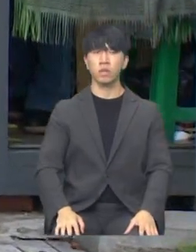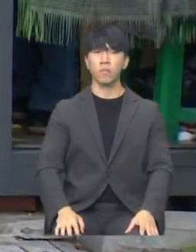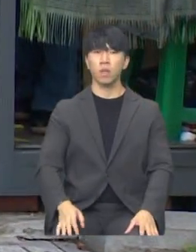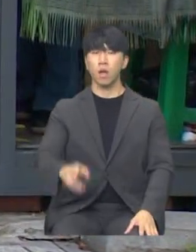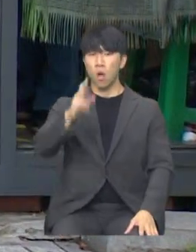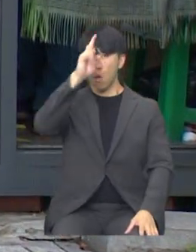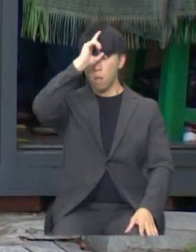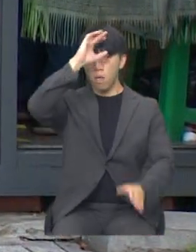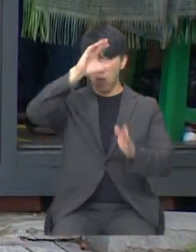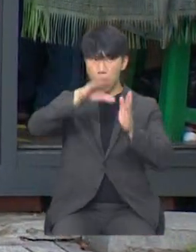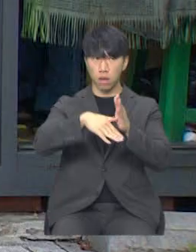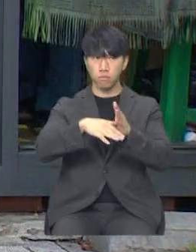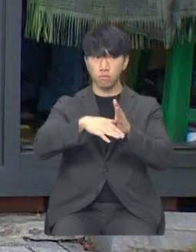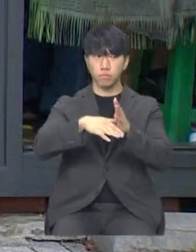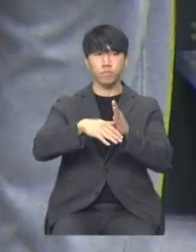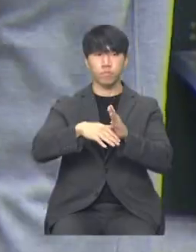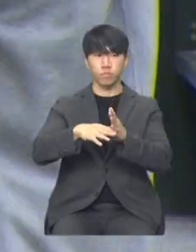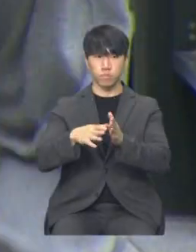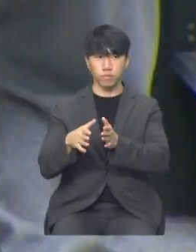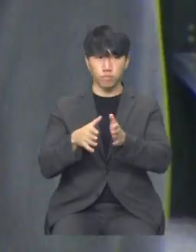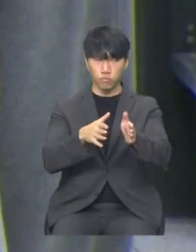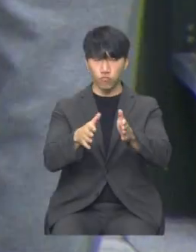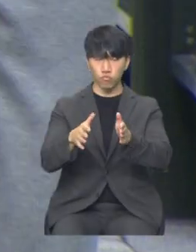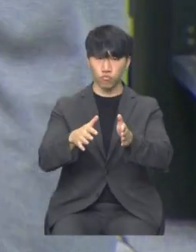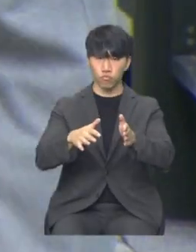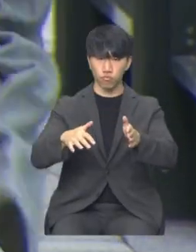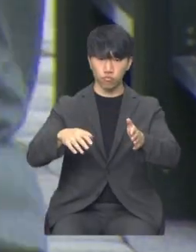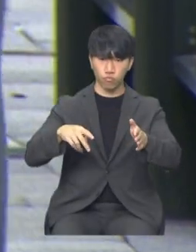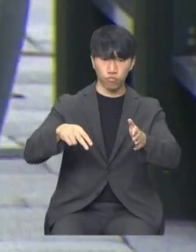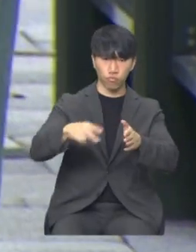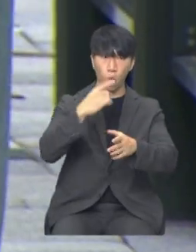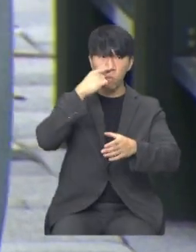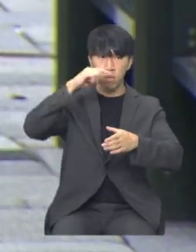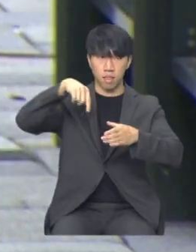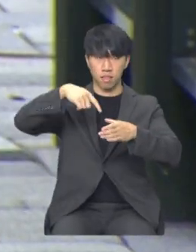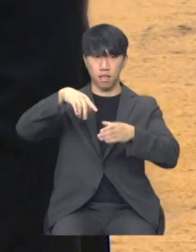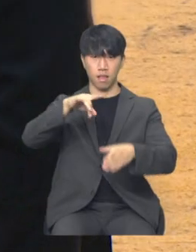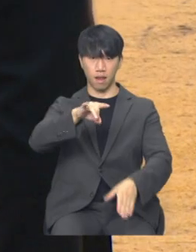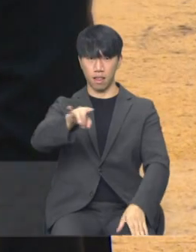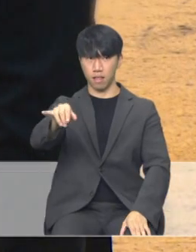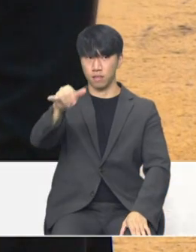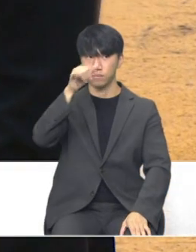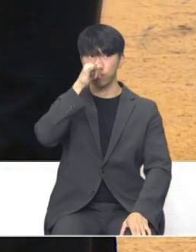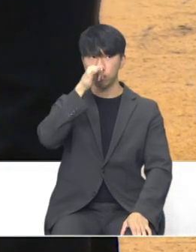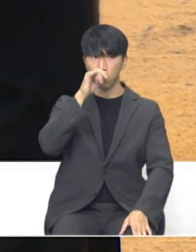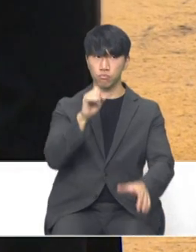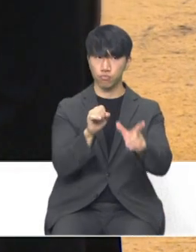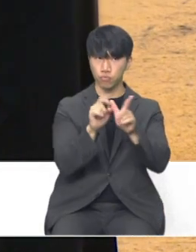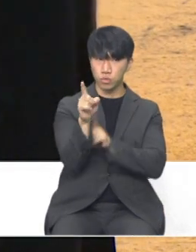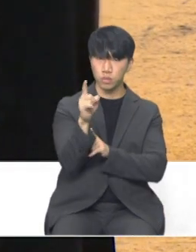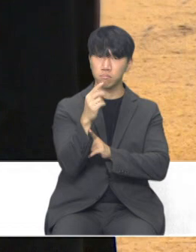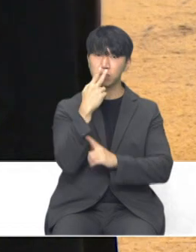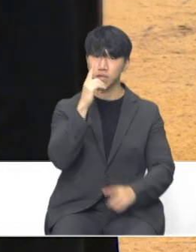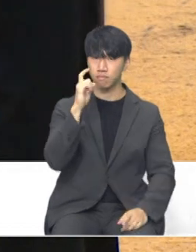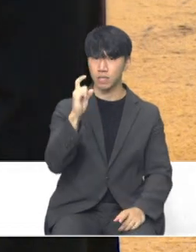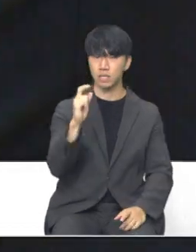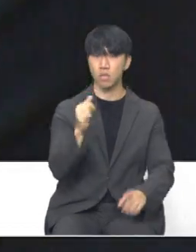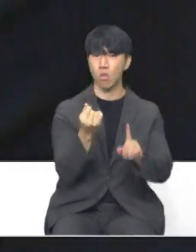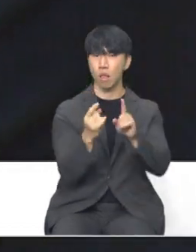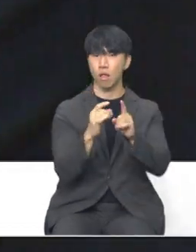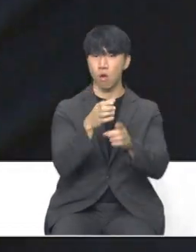점심시간, 거리를 오가는 사람들이 손에 커피를 한 잔씩 들고 있습니다. 대부분 플라스틱 일회용